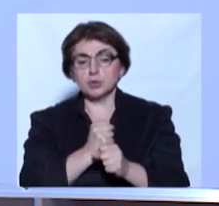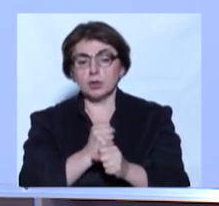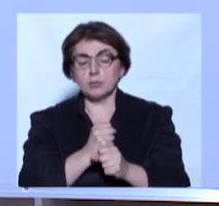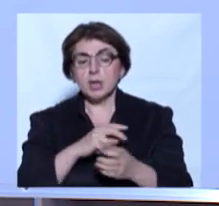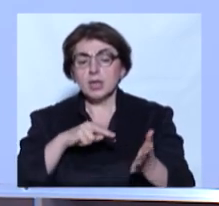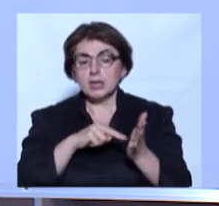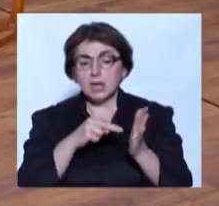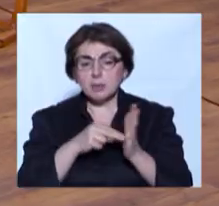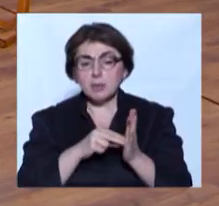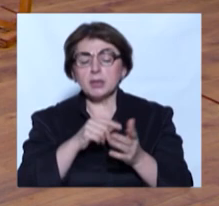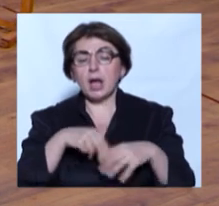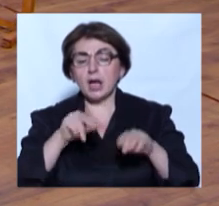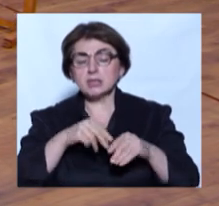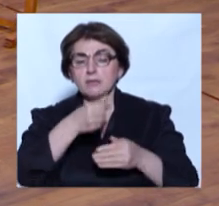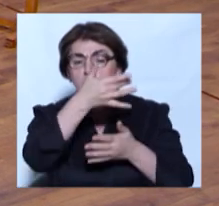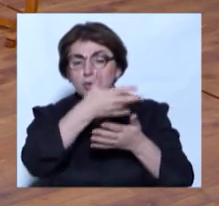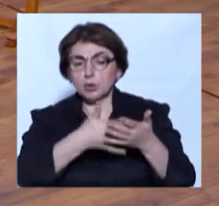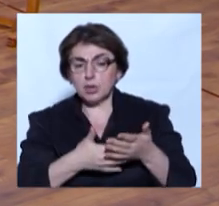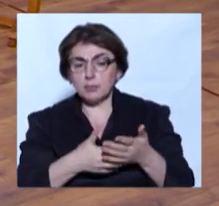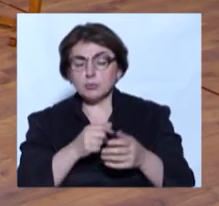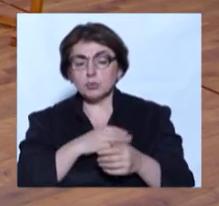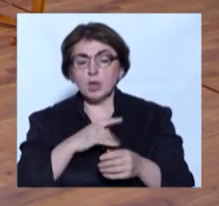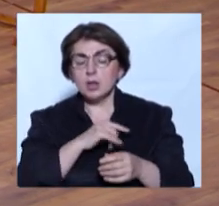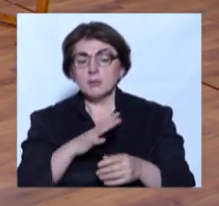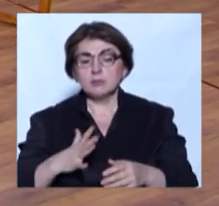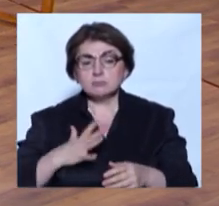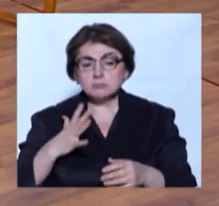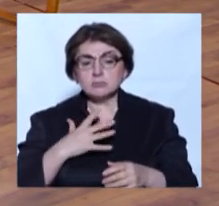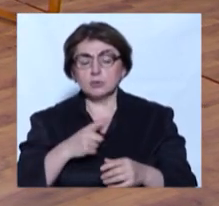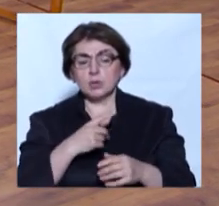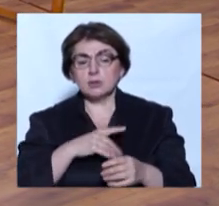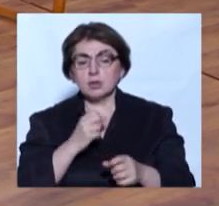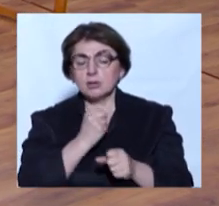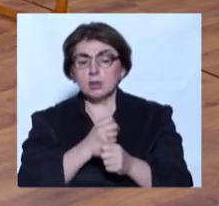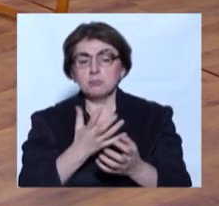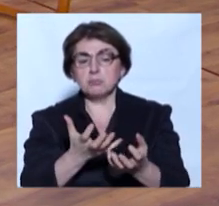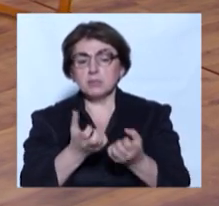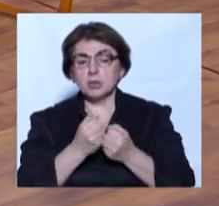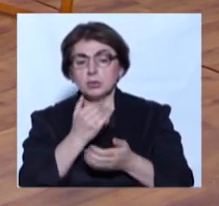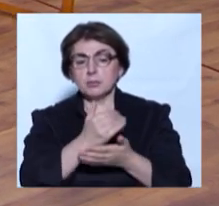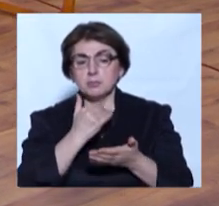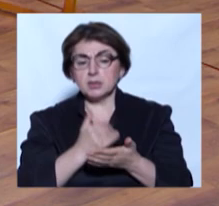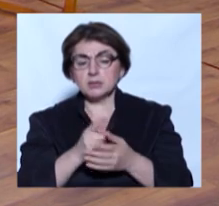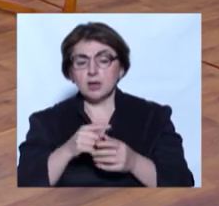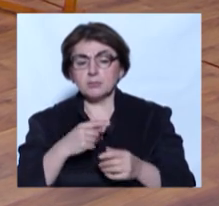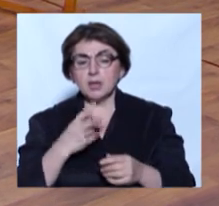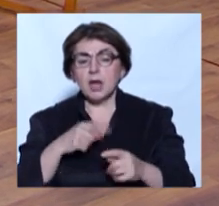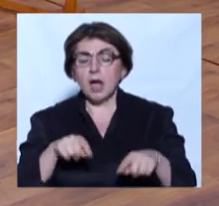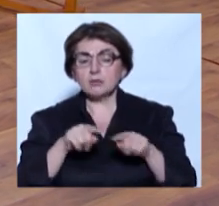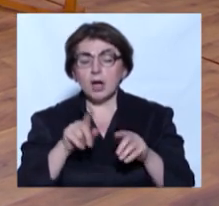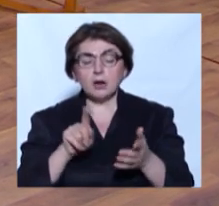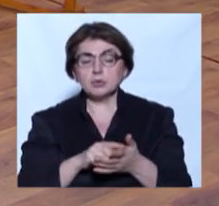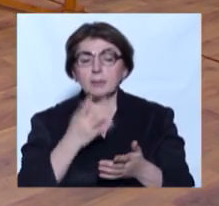და პროგრამები, რომლებმაც სწორედ უნდა უზრუნველყონ ამ გეგმების მიღწევა და რაც მთავარია, აქ არ დაგვავიწყდეს ეროვნული